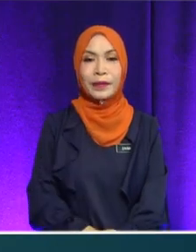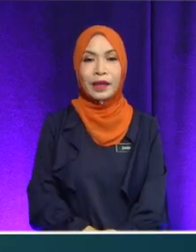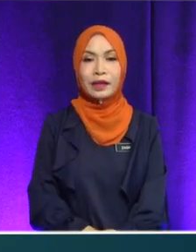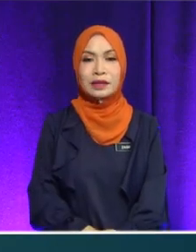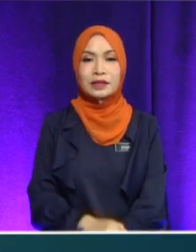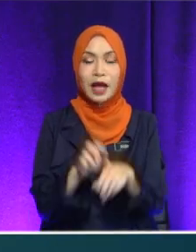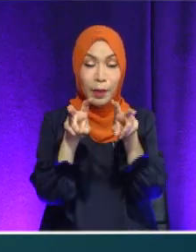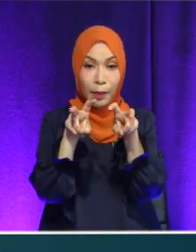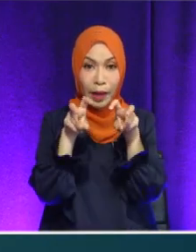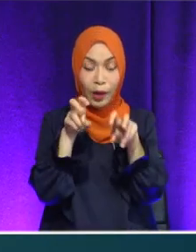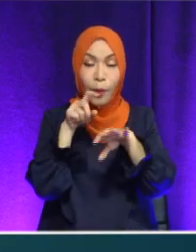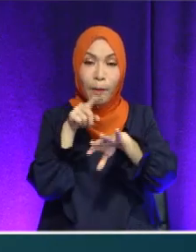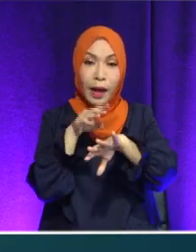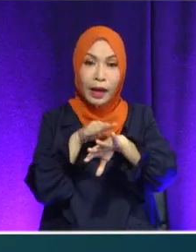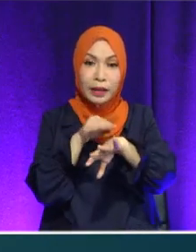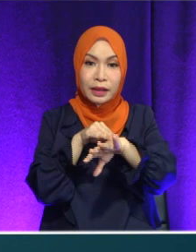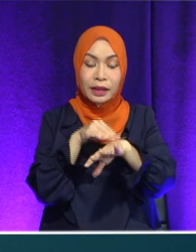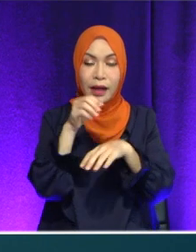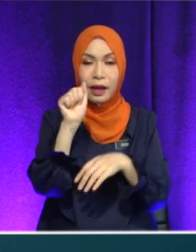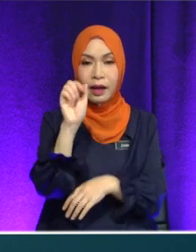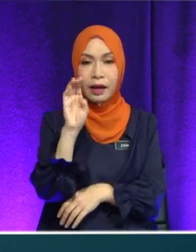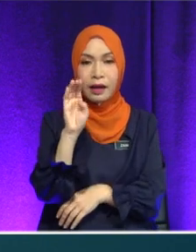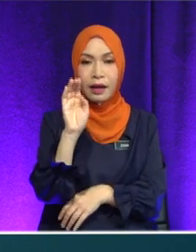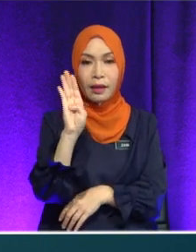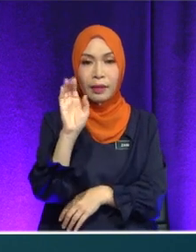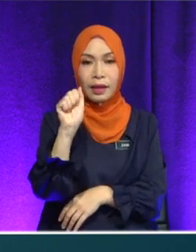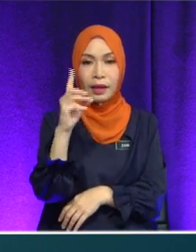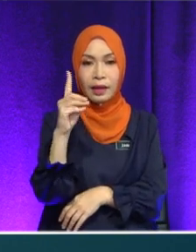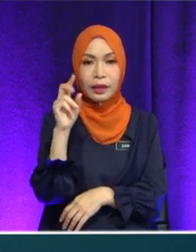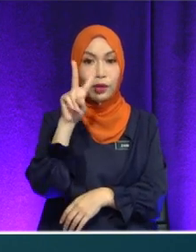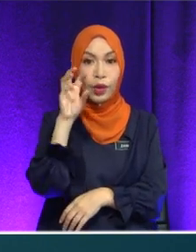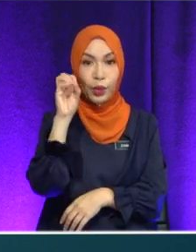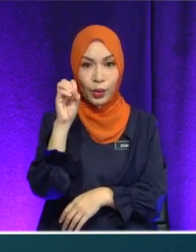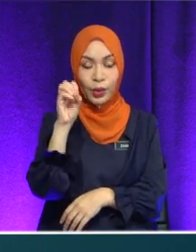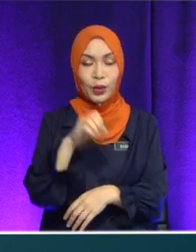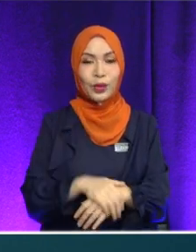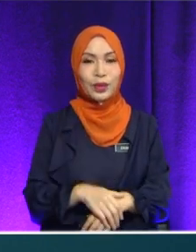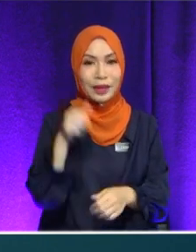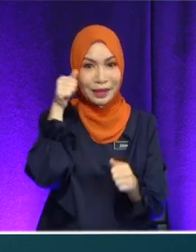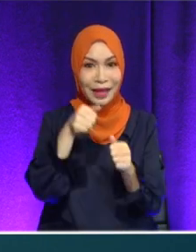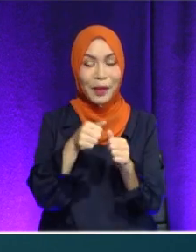lukisan ataupun bentuk geometri Oke ingat bentuk geometri